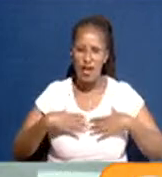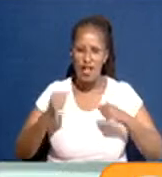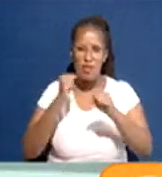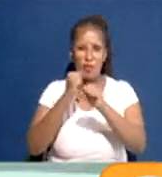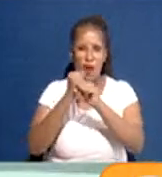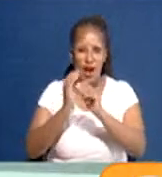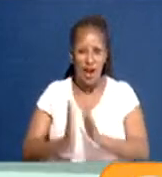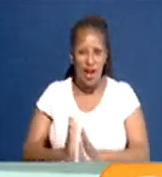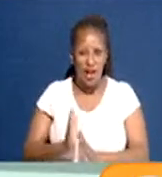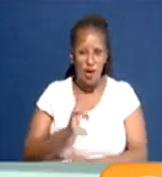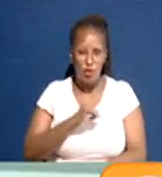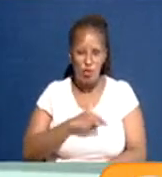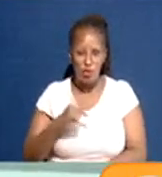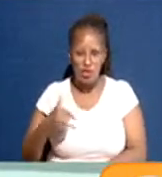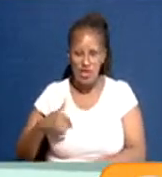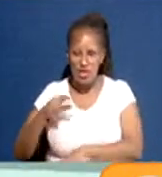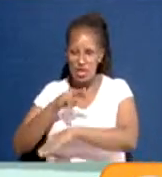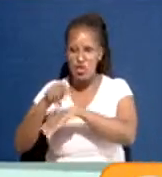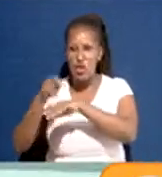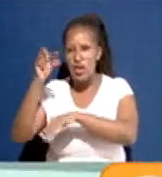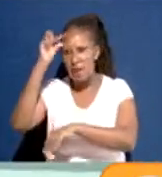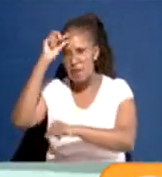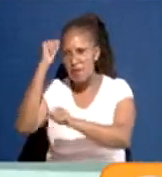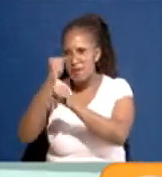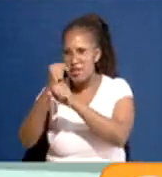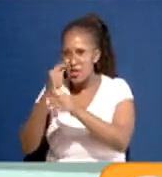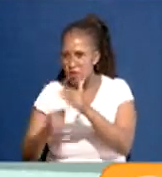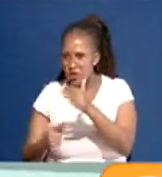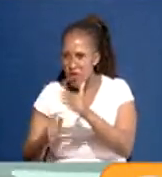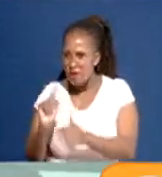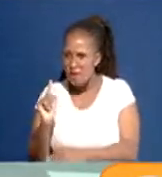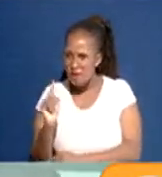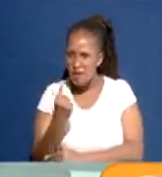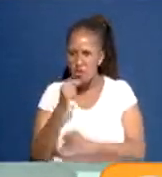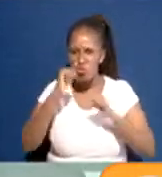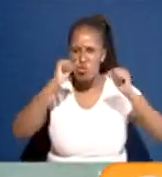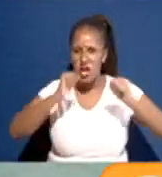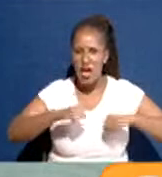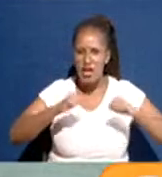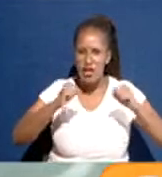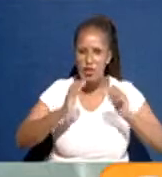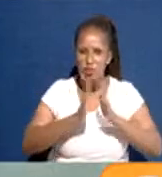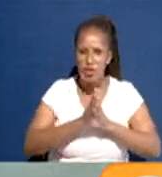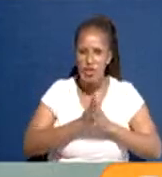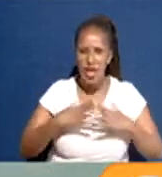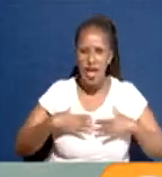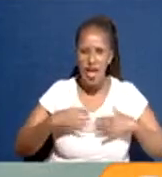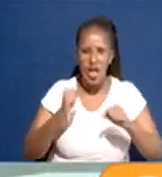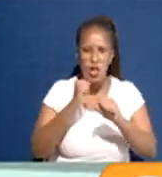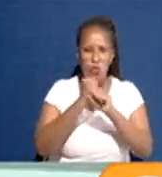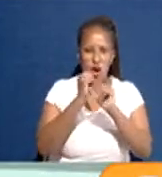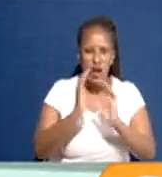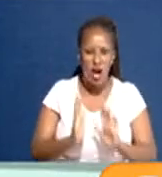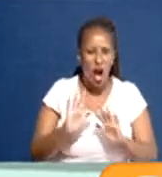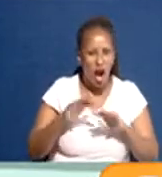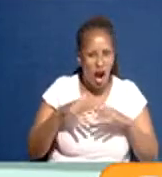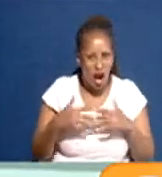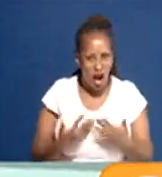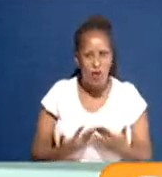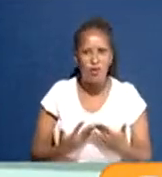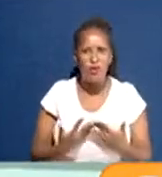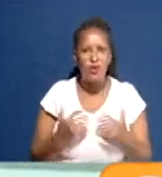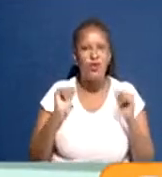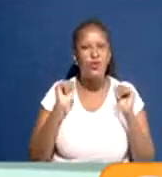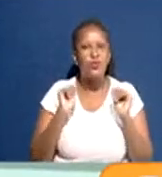are going to do as national government is to agree with them on how we are going